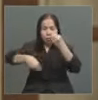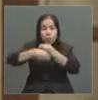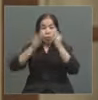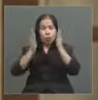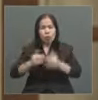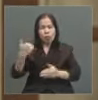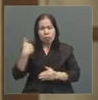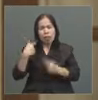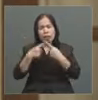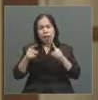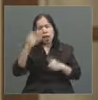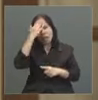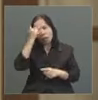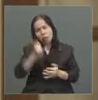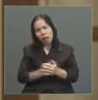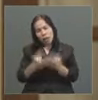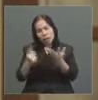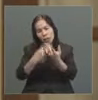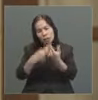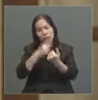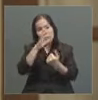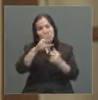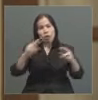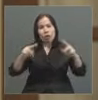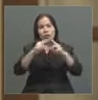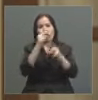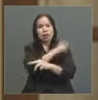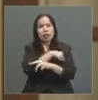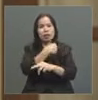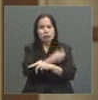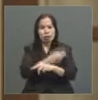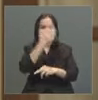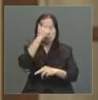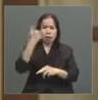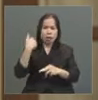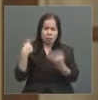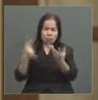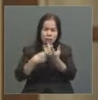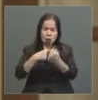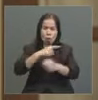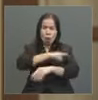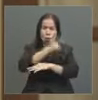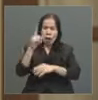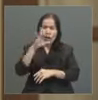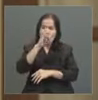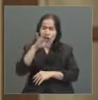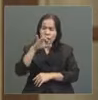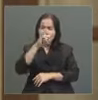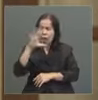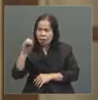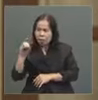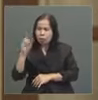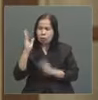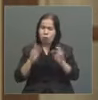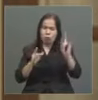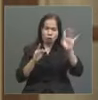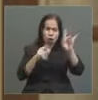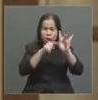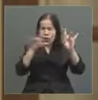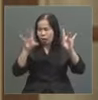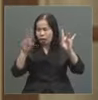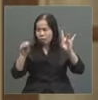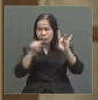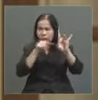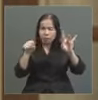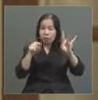แต่ทำไมตัวเลขของในส่วนของกระทรวงสาธารณสุขเรายังมีตัวเลขอยู่ประมาณวันละ100-150คนหรื